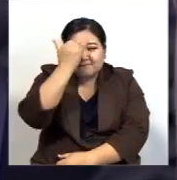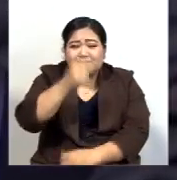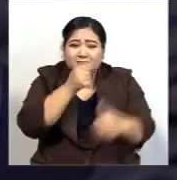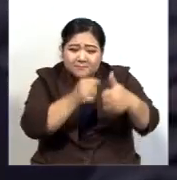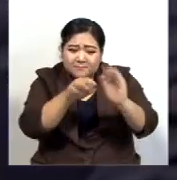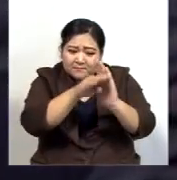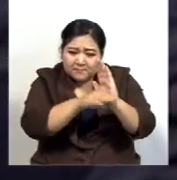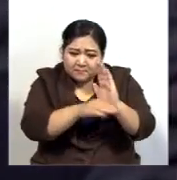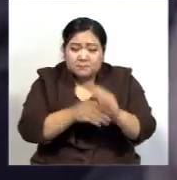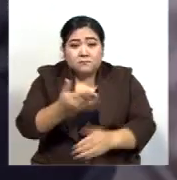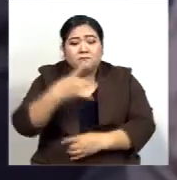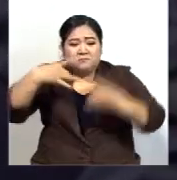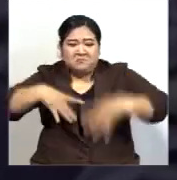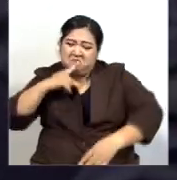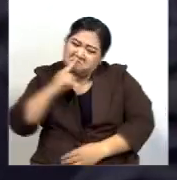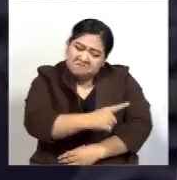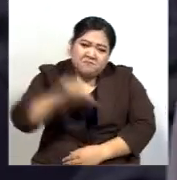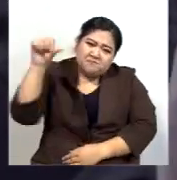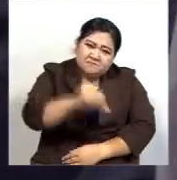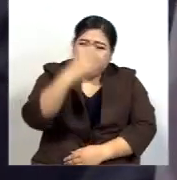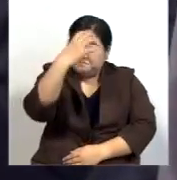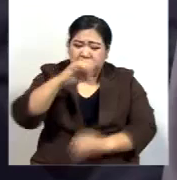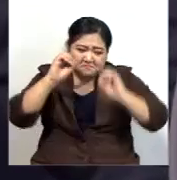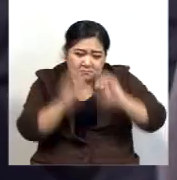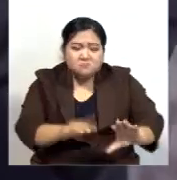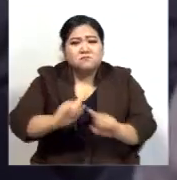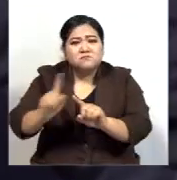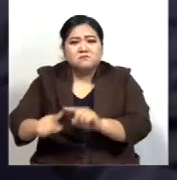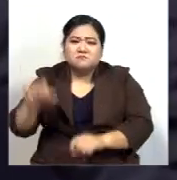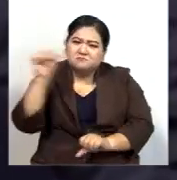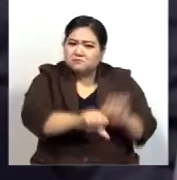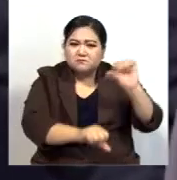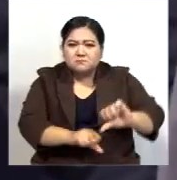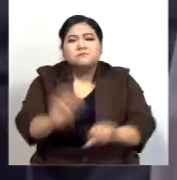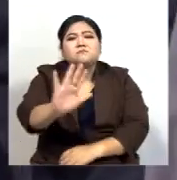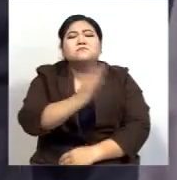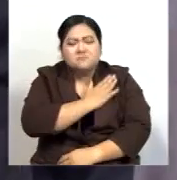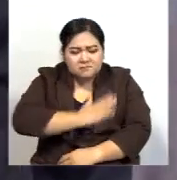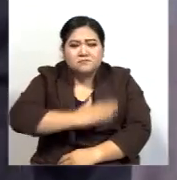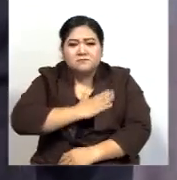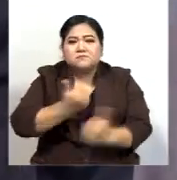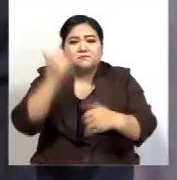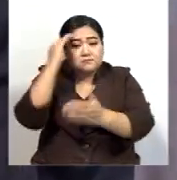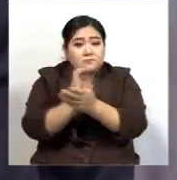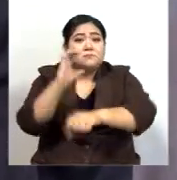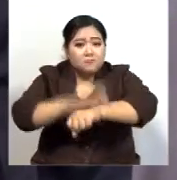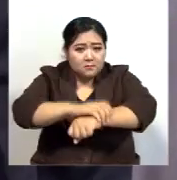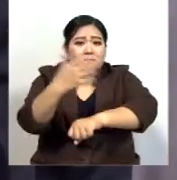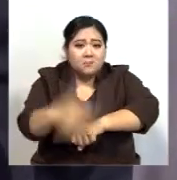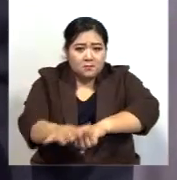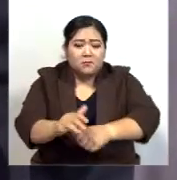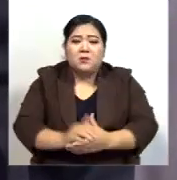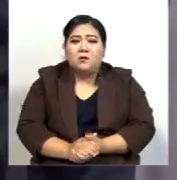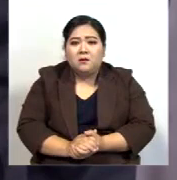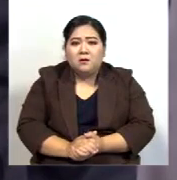อย่าไปใช้ความรุนแรงนะครับถึงแม้จะเราจะโกรธจะเกลียดอะไรก็แล้วแต่เข้าสู่กระบวนการยุติธรรมแล้วครับ ว ัน นี้ก็มีพี่น้อง